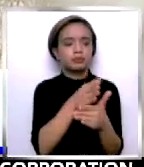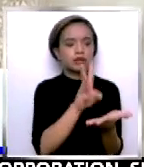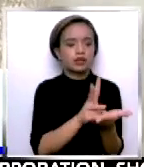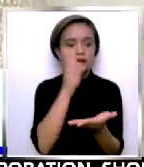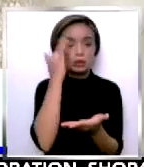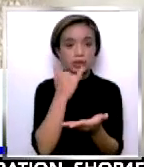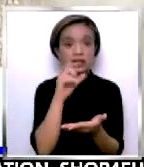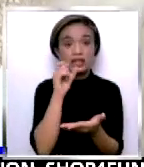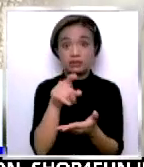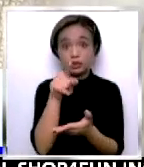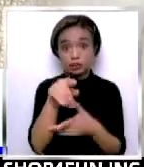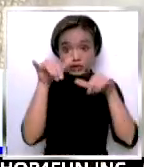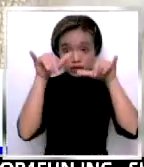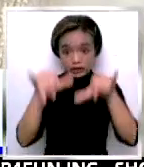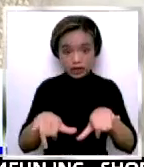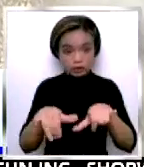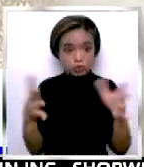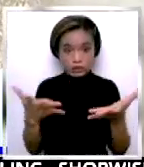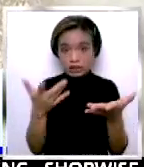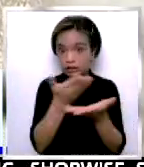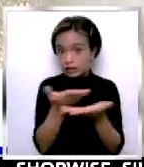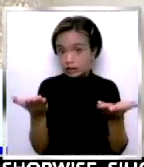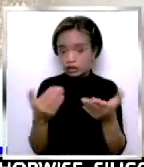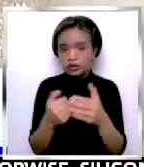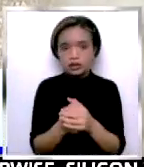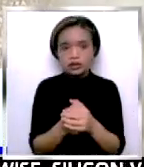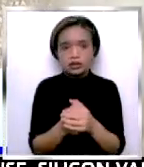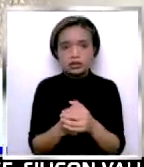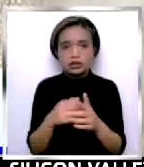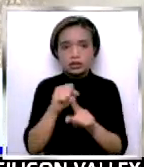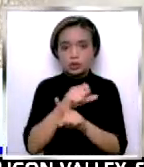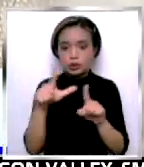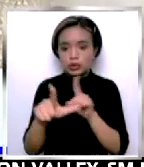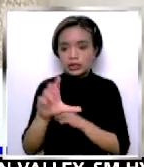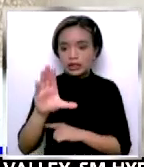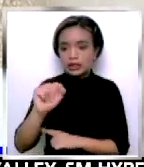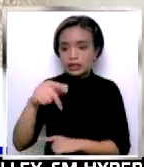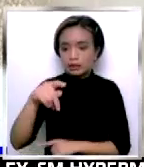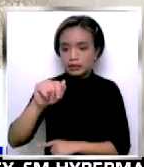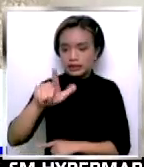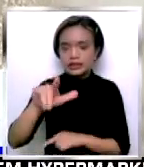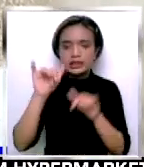if you're staying where you are, your social capital remains, no?